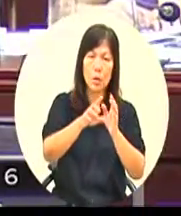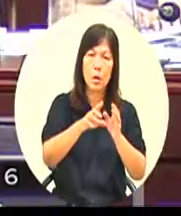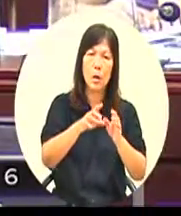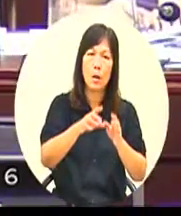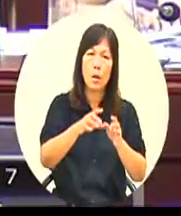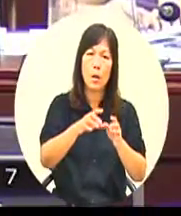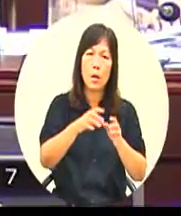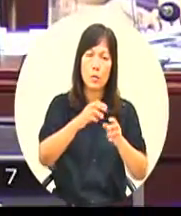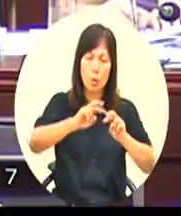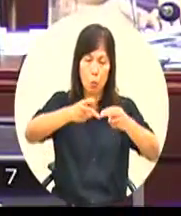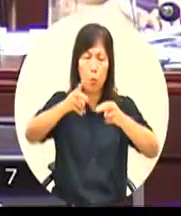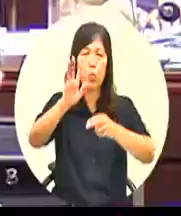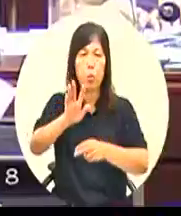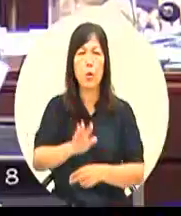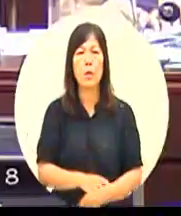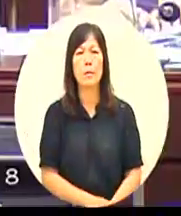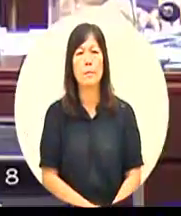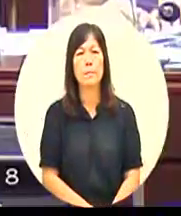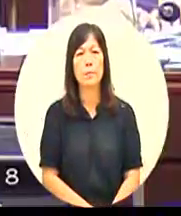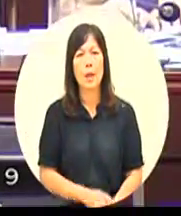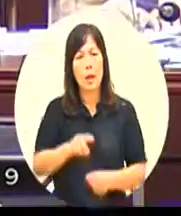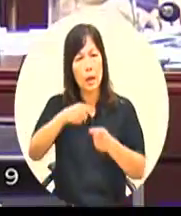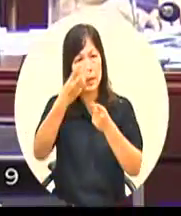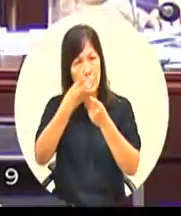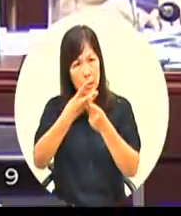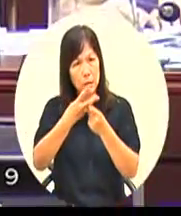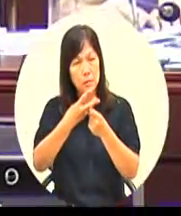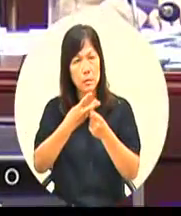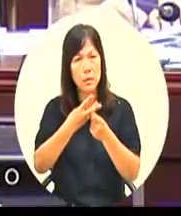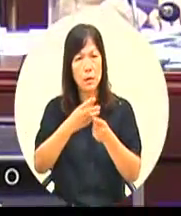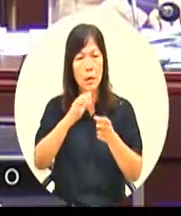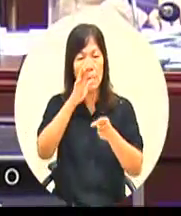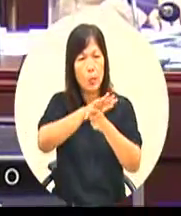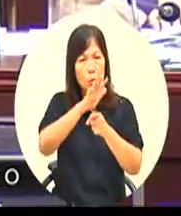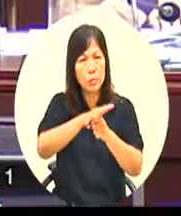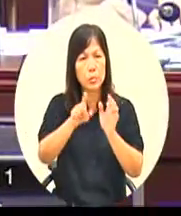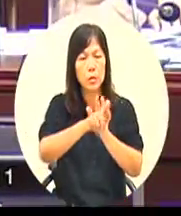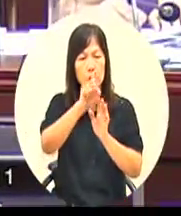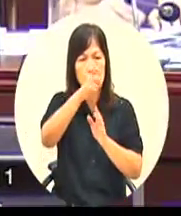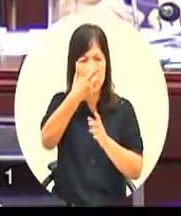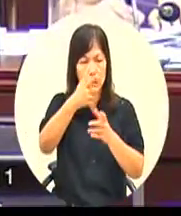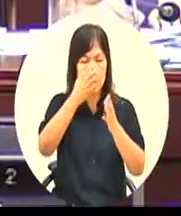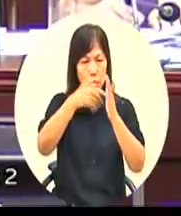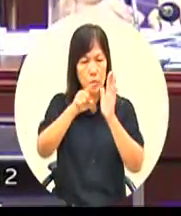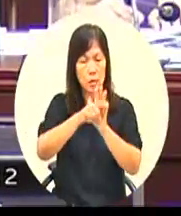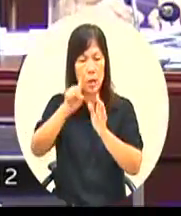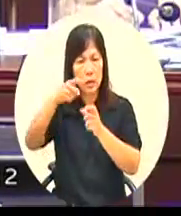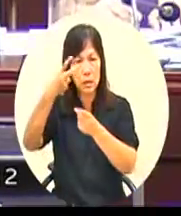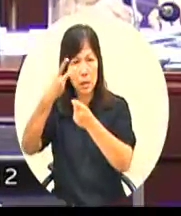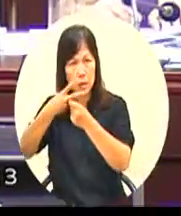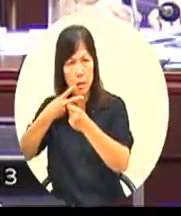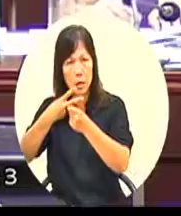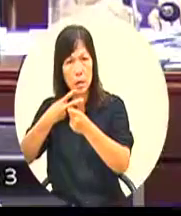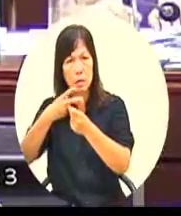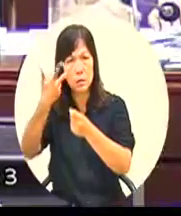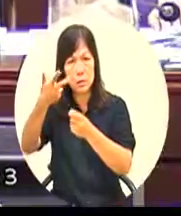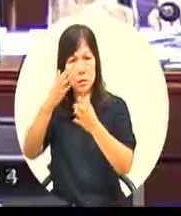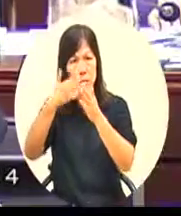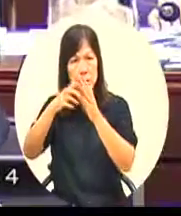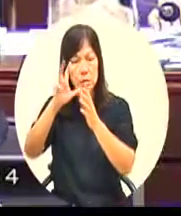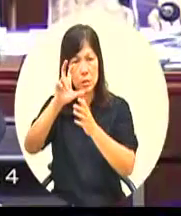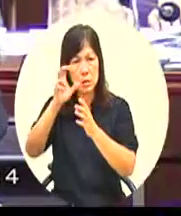这个整修。那103年，我们补助了16个学校，102年是10个学校。 等一下， 其